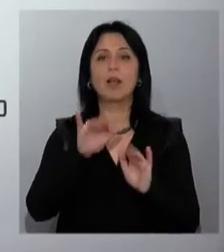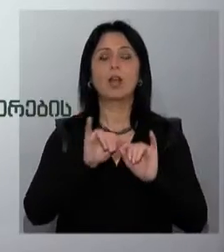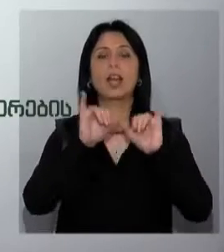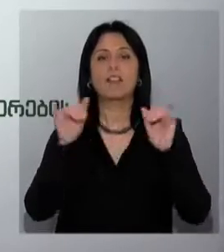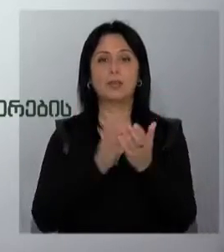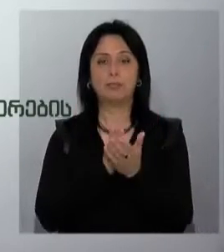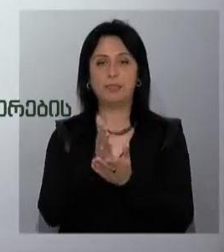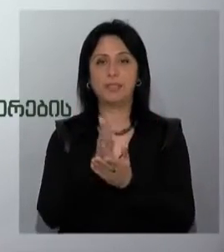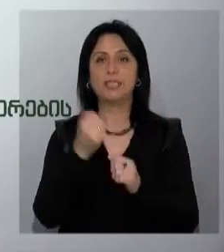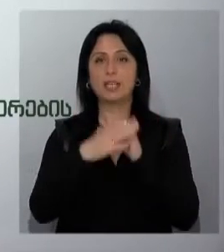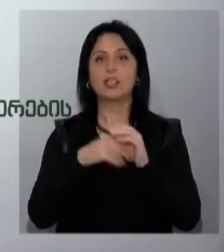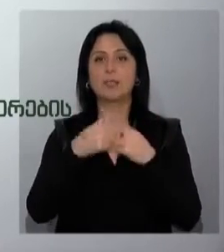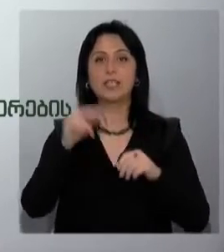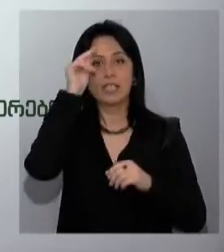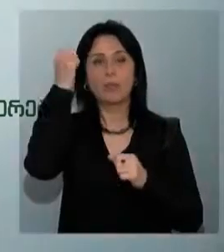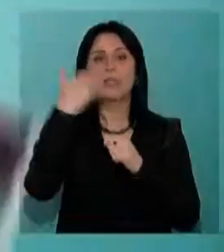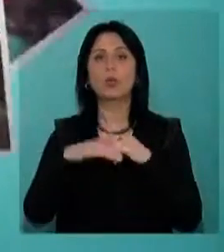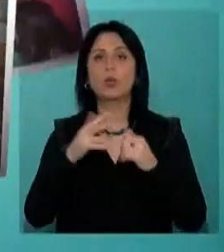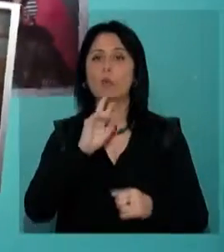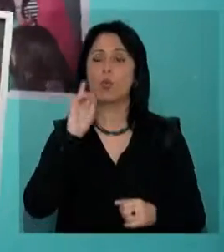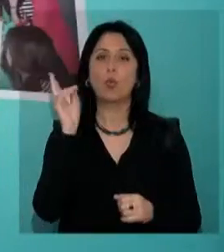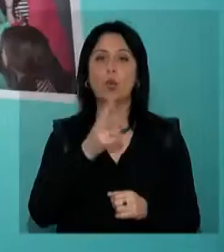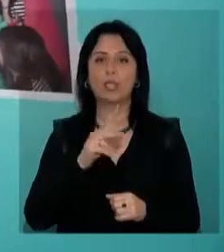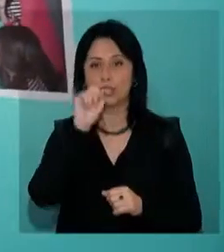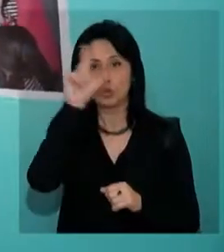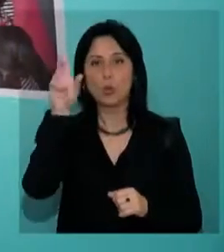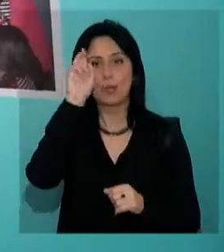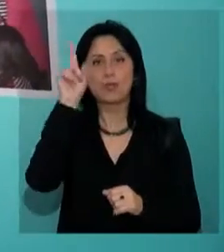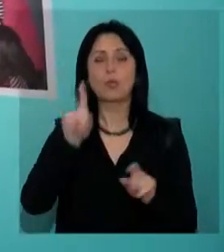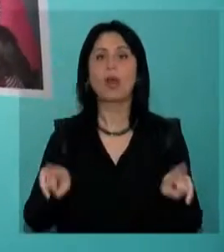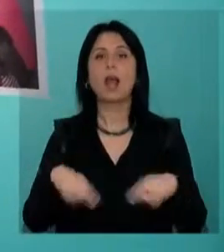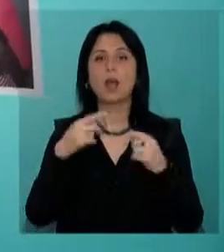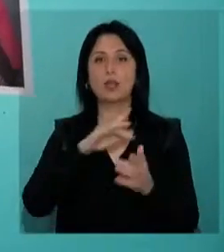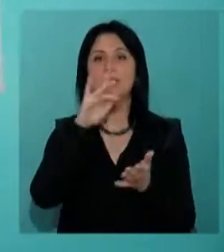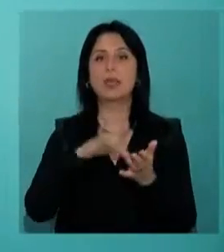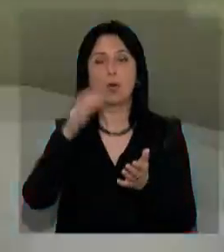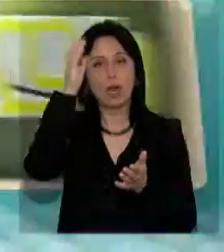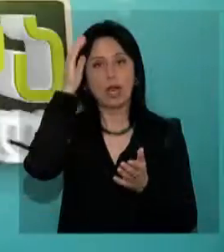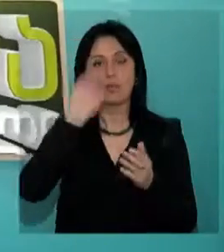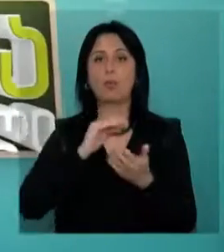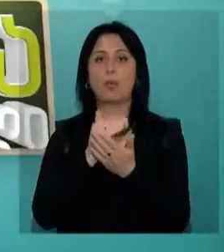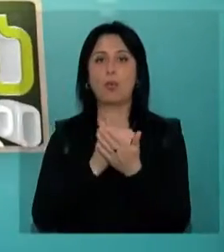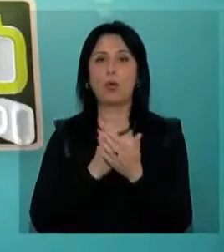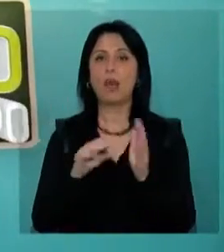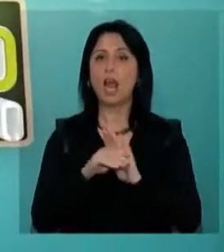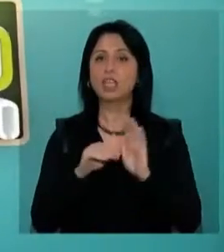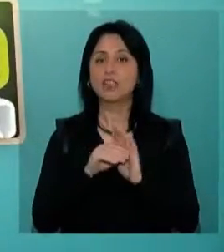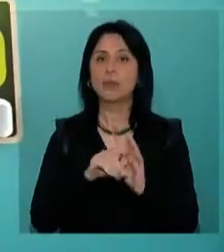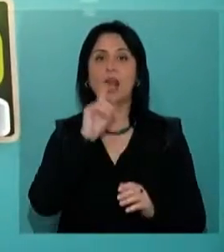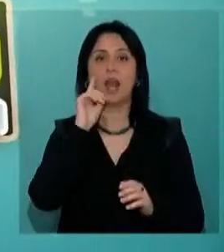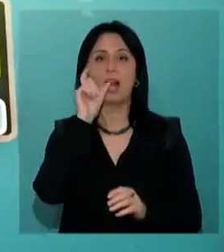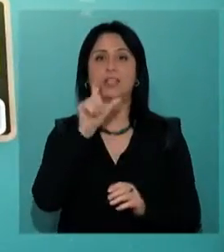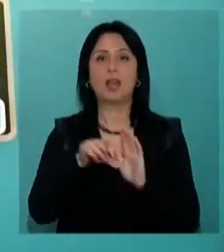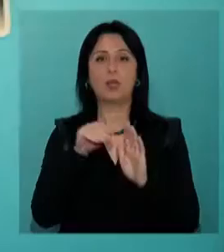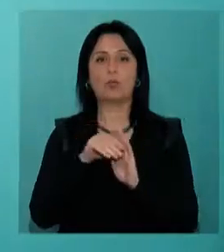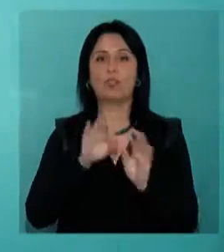საარჩევნო გარემოს განვითარების მიზნით ცესკოდას სწავლების ცენტრი უკვე მეორე წელია საჯარო სკოლებში ახორციელებენ სამოქალაქო განათლების პროგრამას არჩევნები